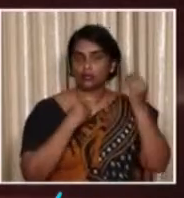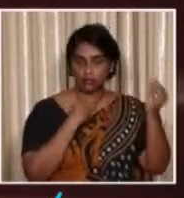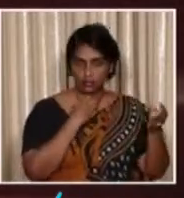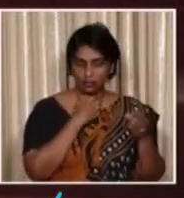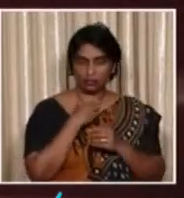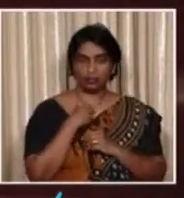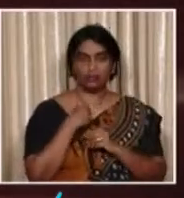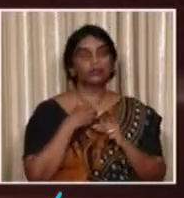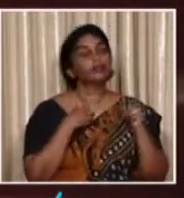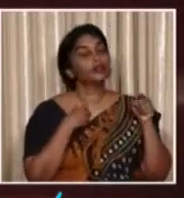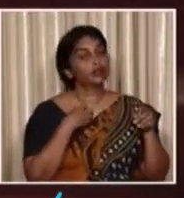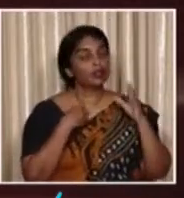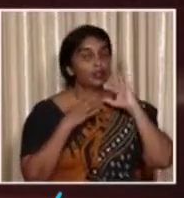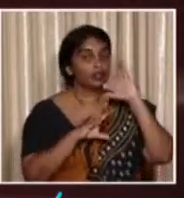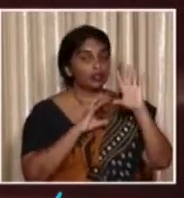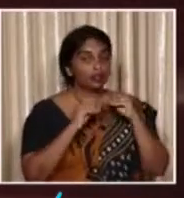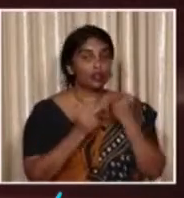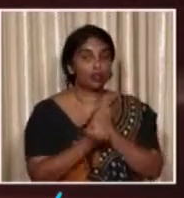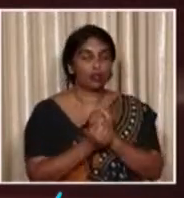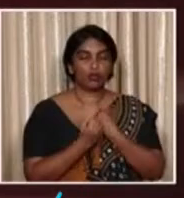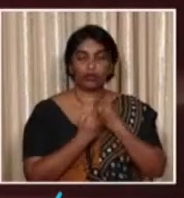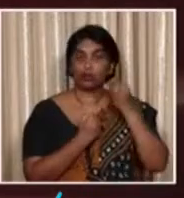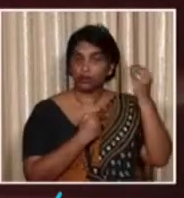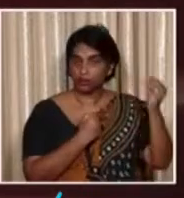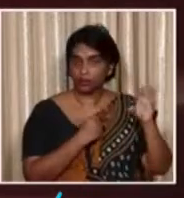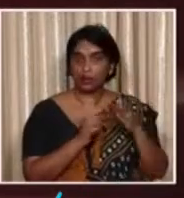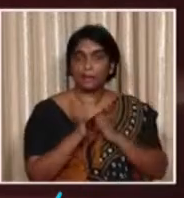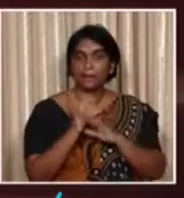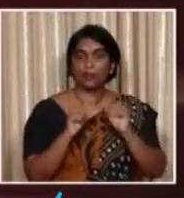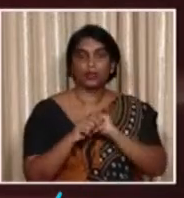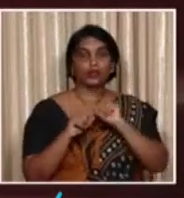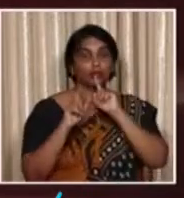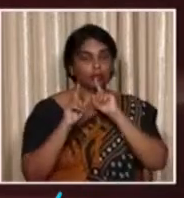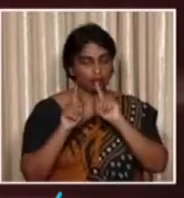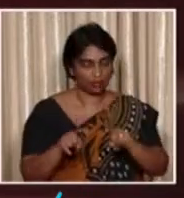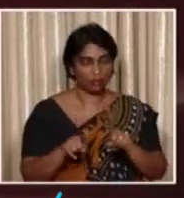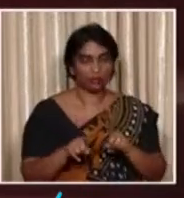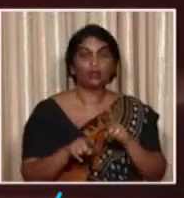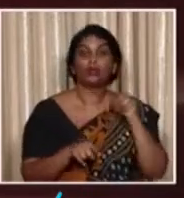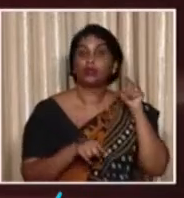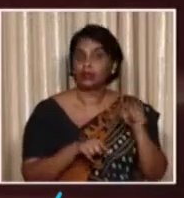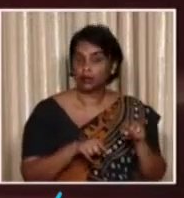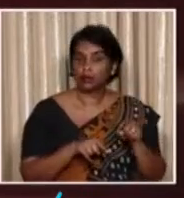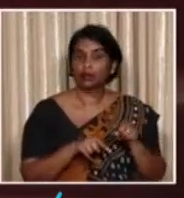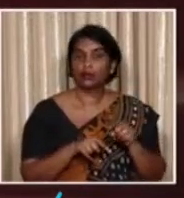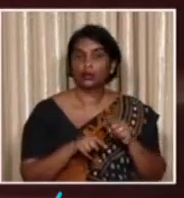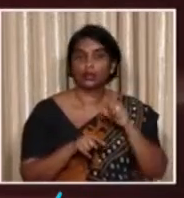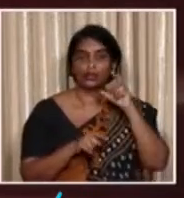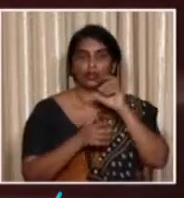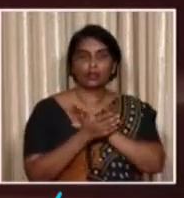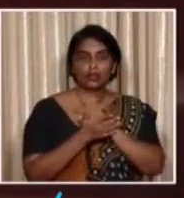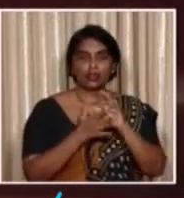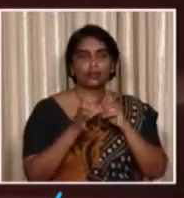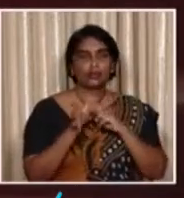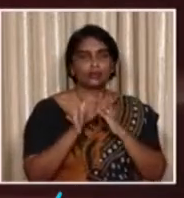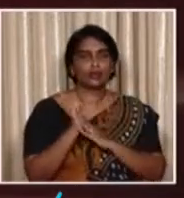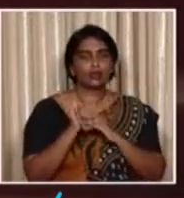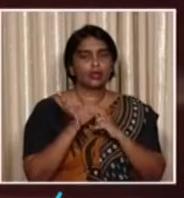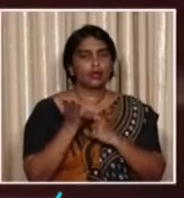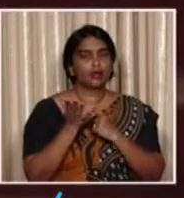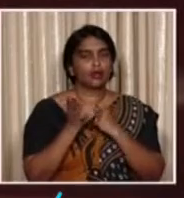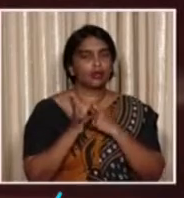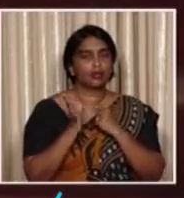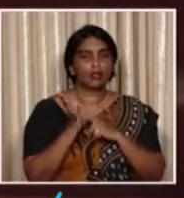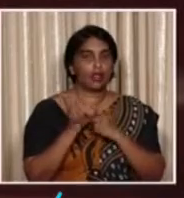ලැබුවා. එම තොරතුර මා පොලිසියට බාර දුන් බව මාධ්‍යයට ප්‍රකාශ කළත් එහි තිබූ චාමර ගුණසේකර යන නම